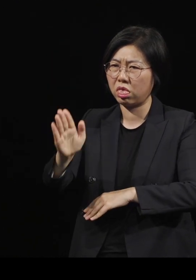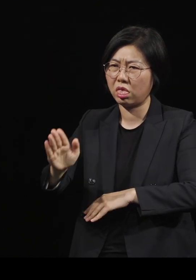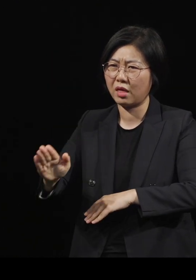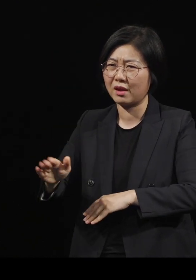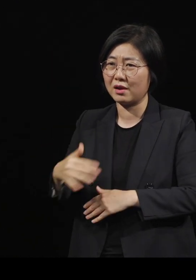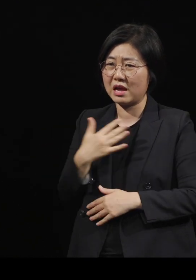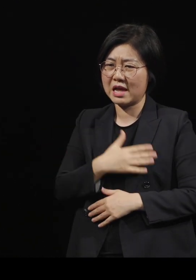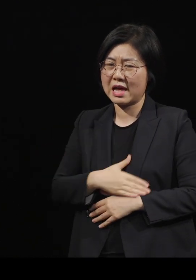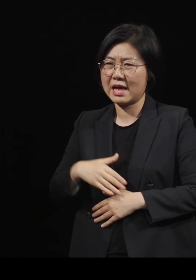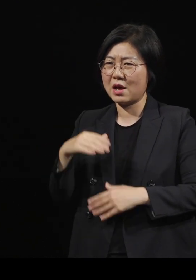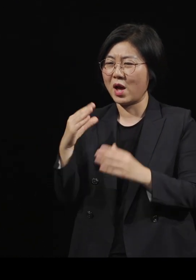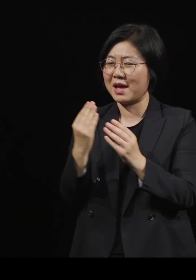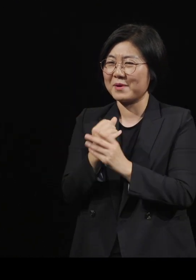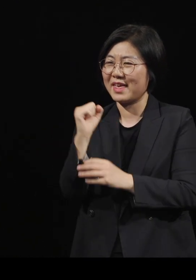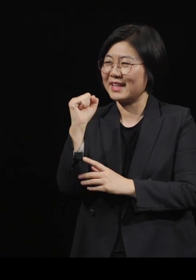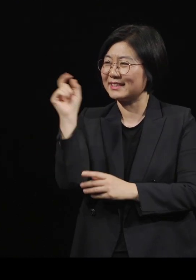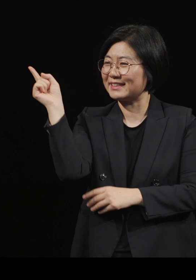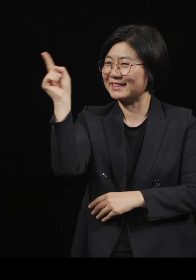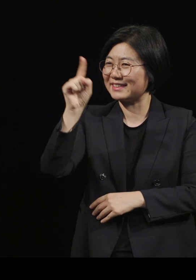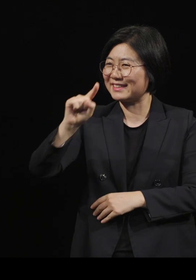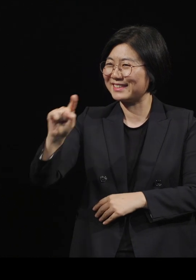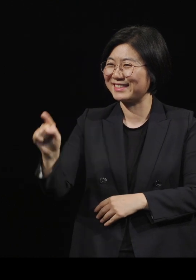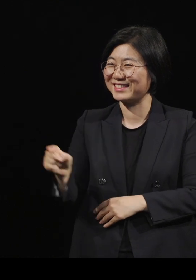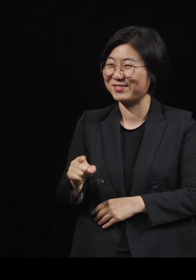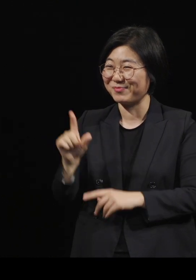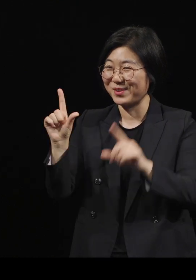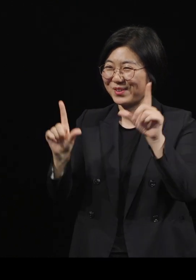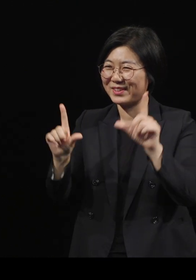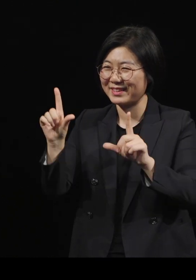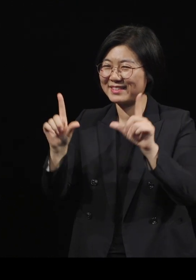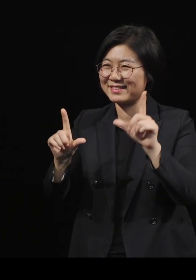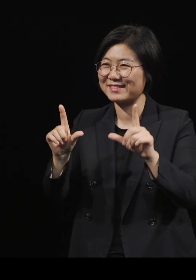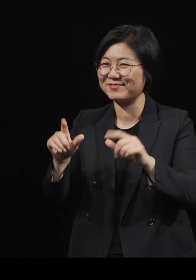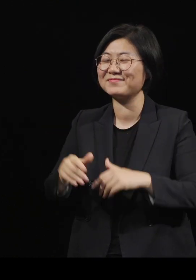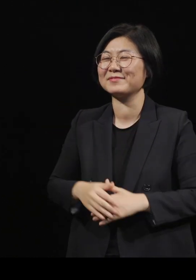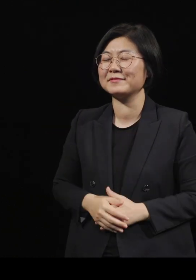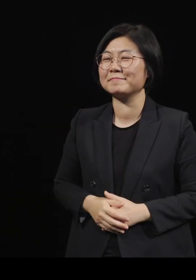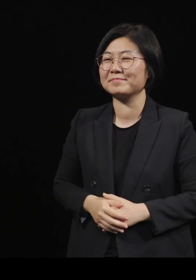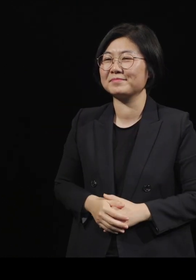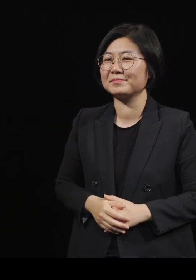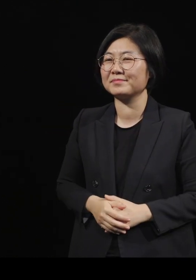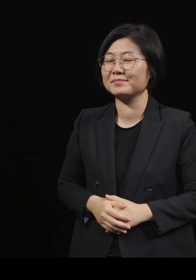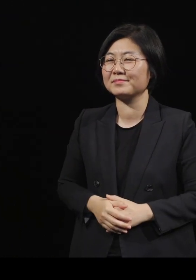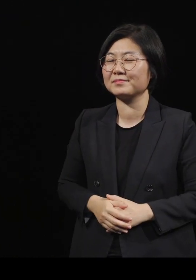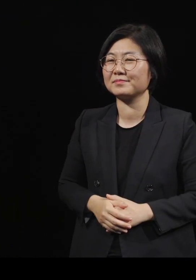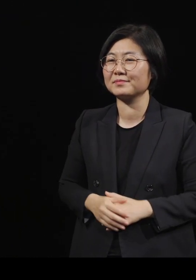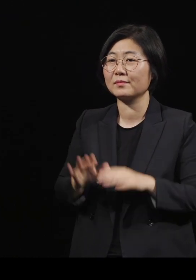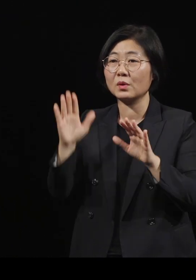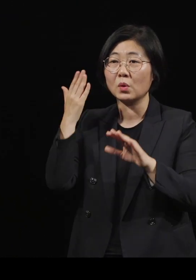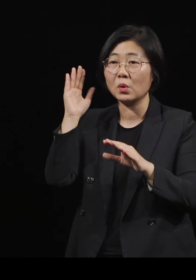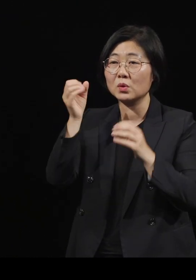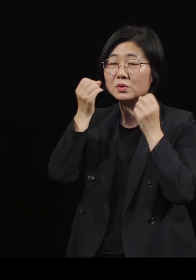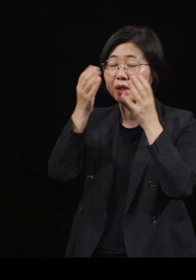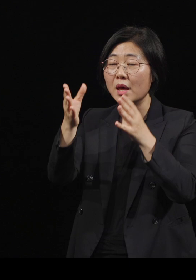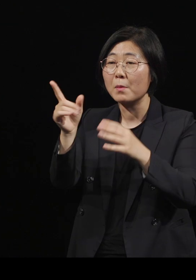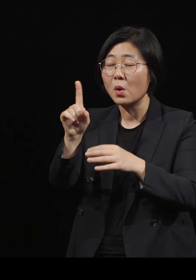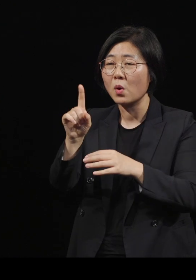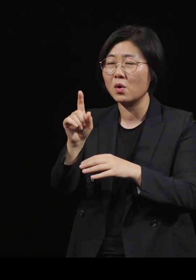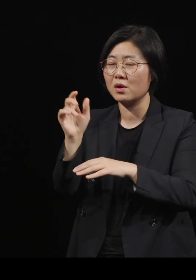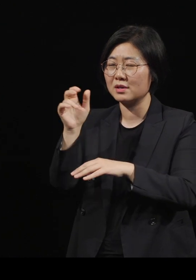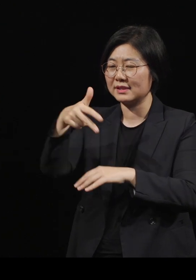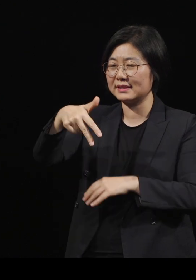아주 완벽한 S라인의 몸매를 자랑을 하고요. 요새는 또 새로운 트렌드를